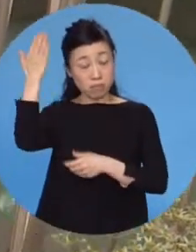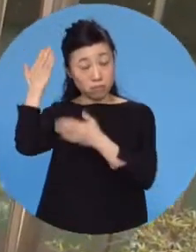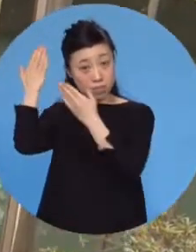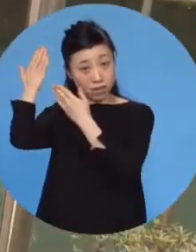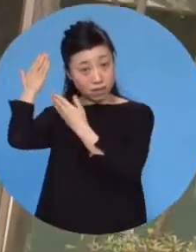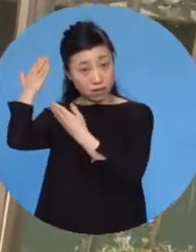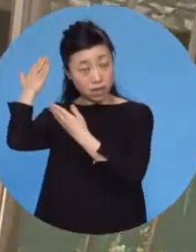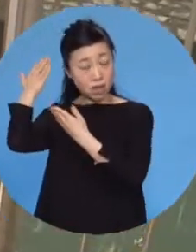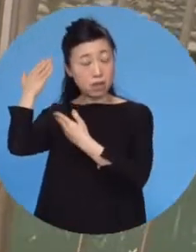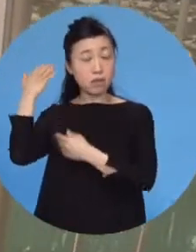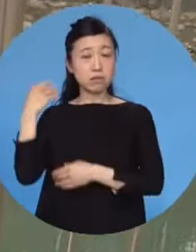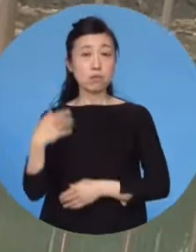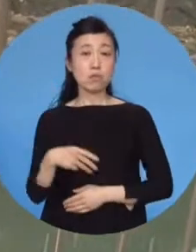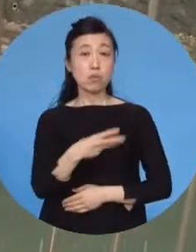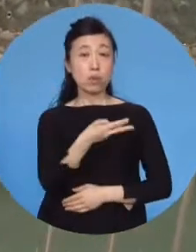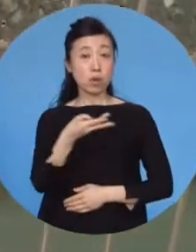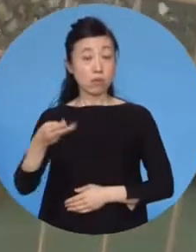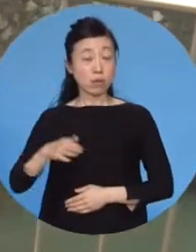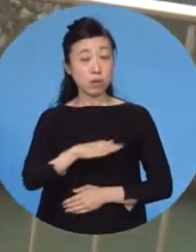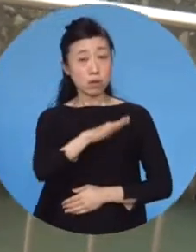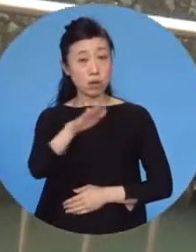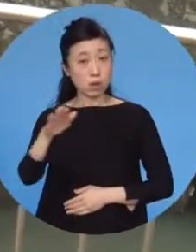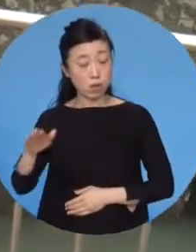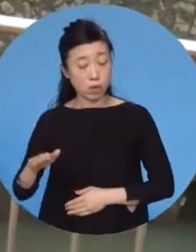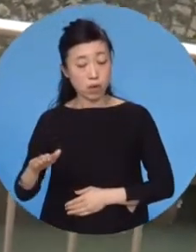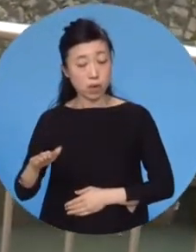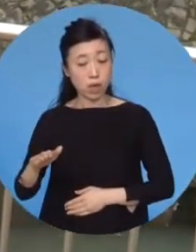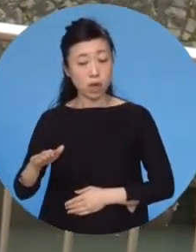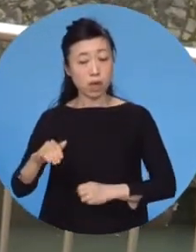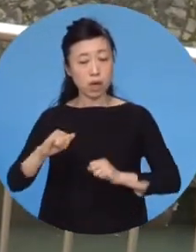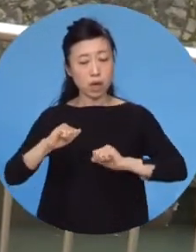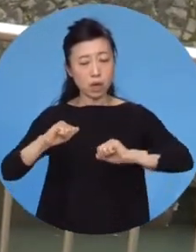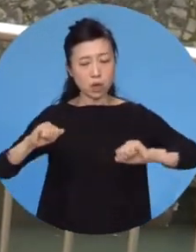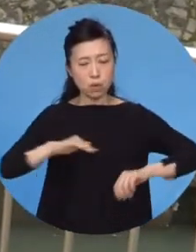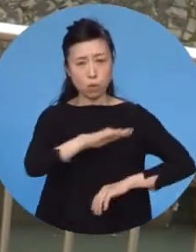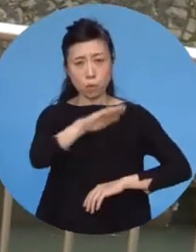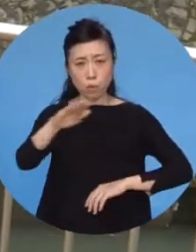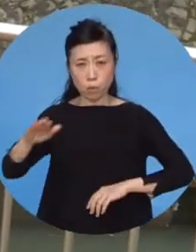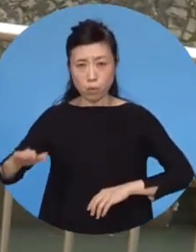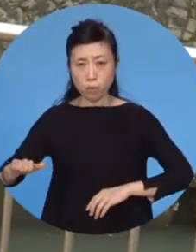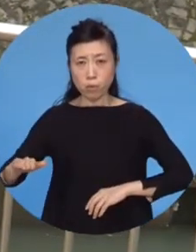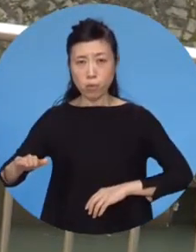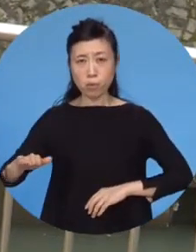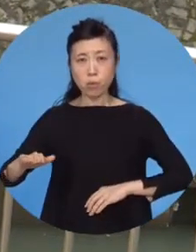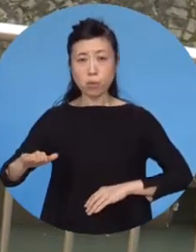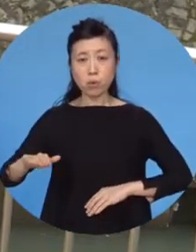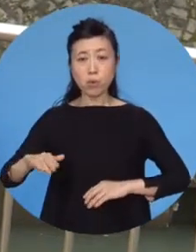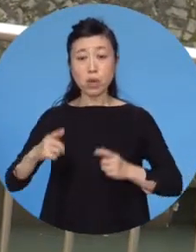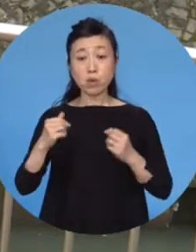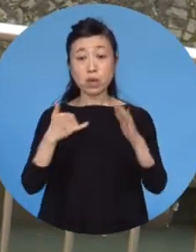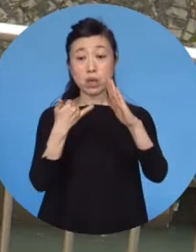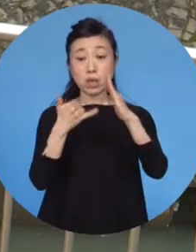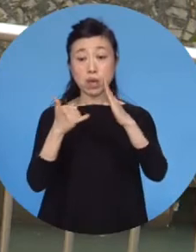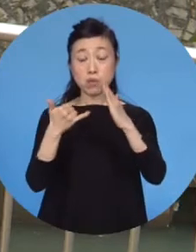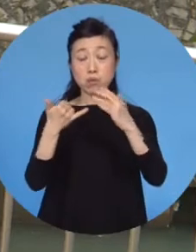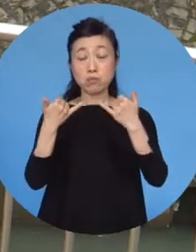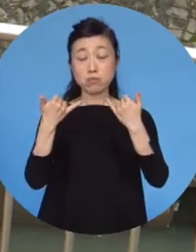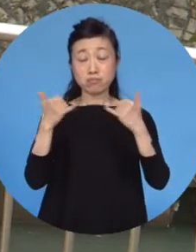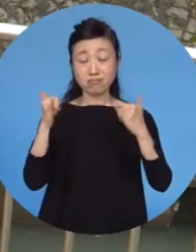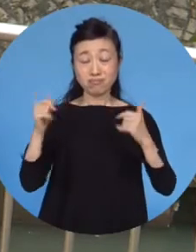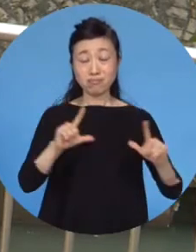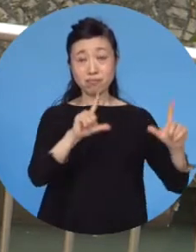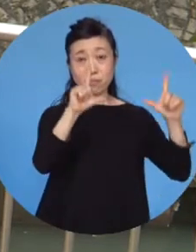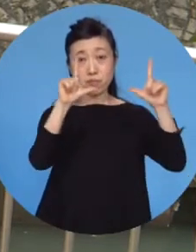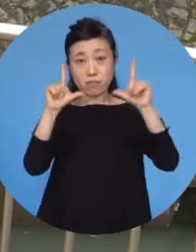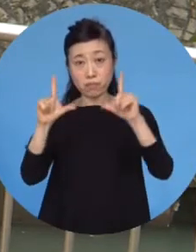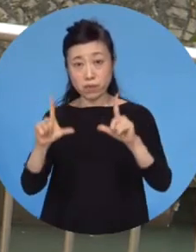前の昔、善福寺川沿いには広い範囲で同じ部族の人々が生活をしていたのでは